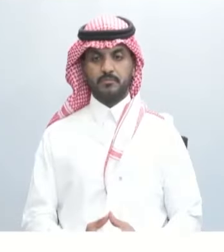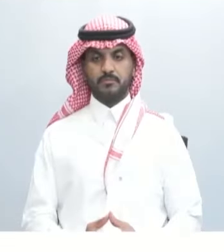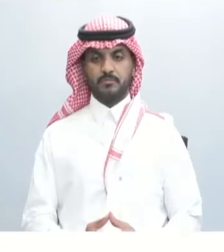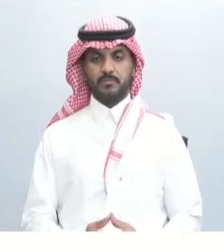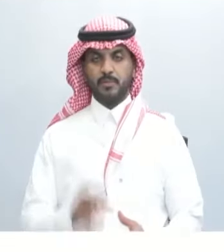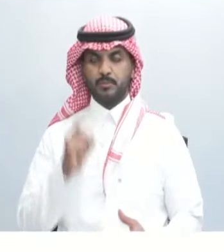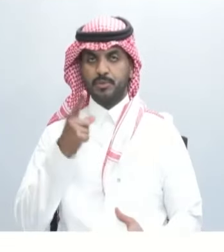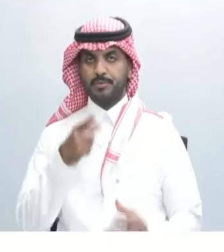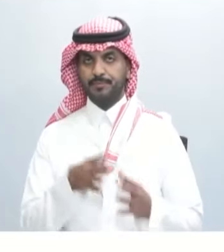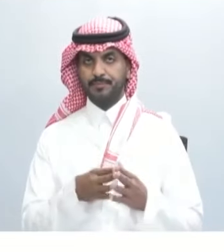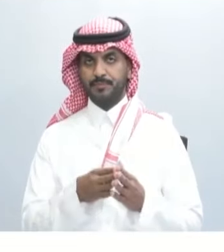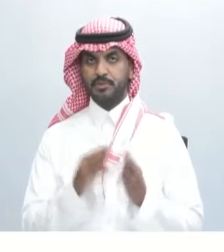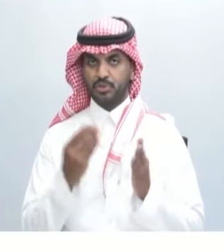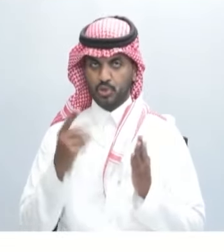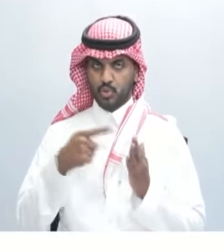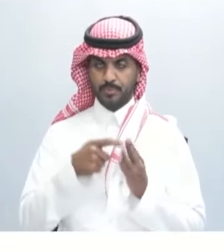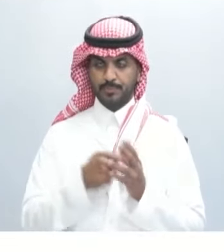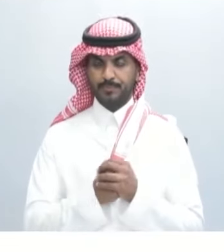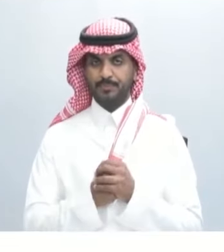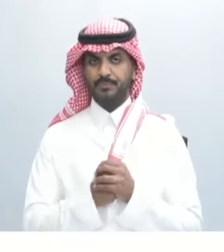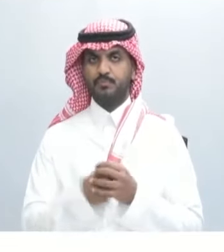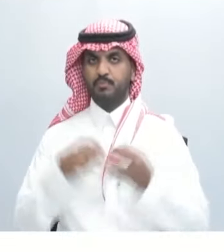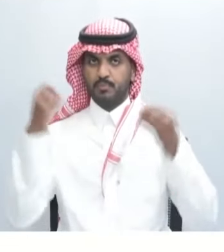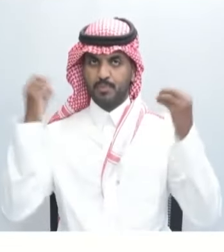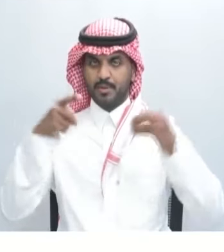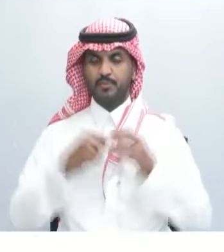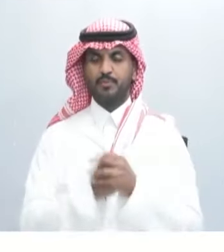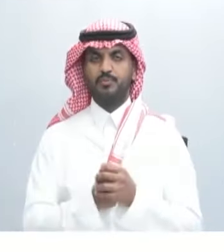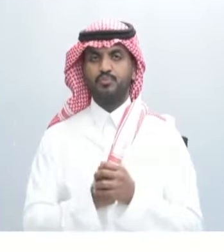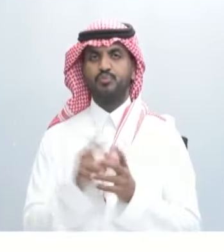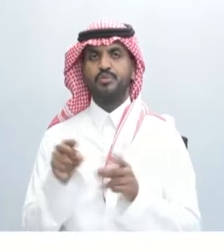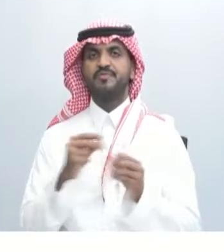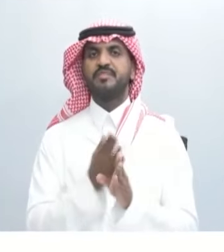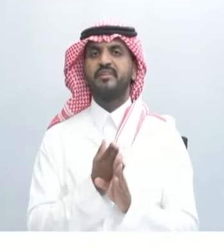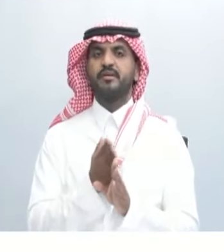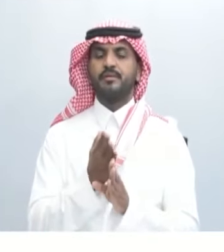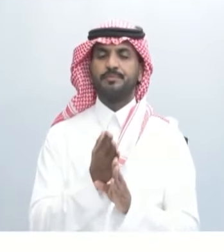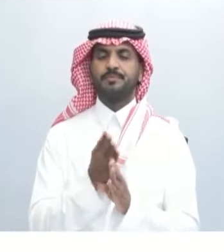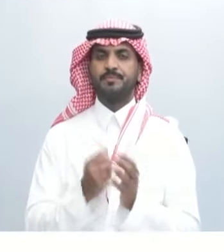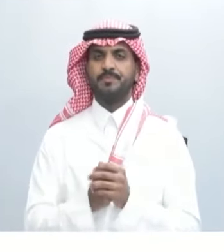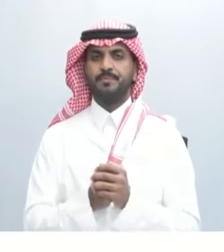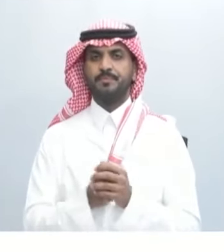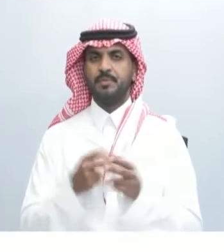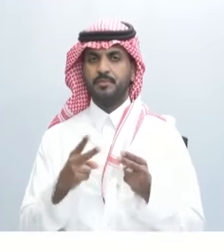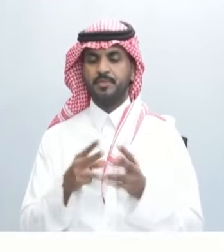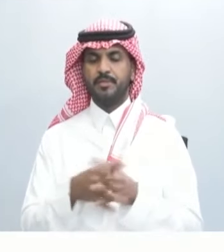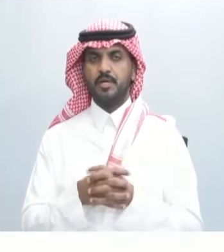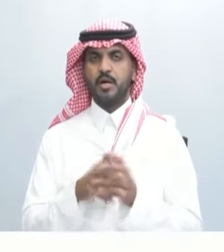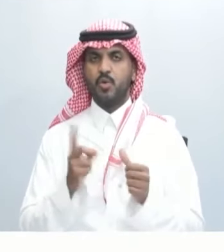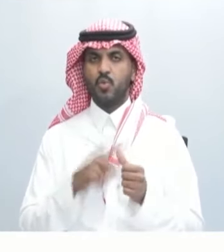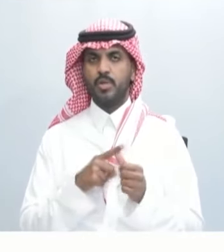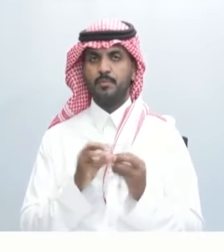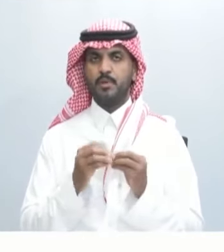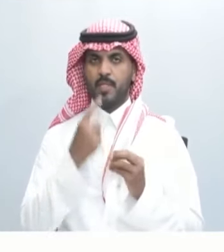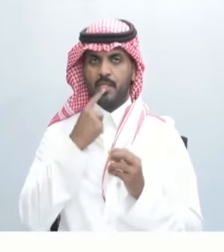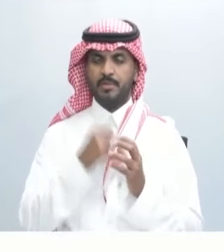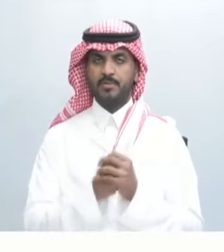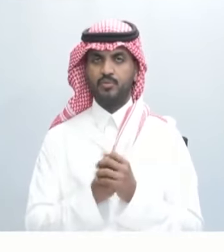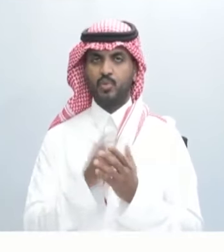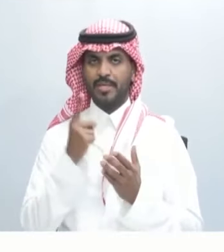هاي مبدعين وصلت الاجابه بارك الله فيكم اذا بنفس الطريقه ابنائي وبناتي سنبدا اولا باللون الاحمر